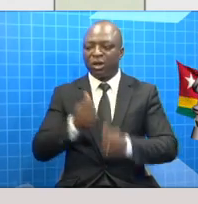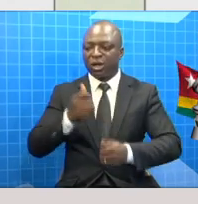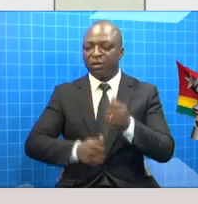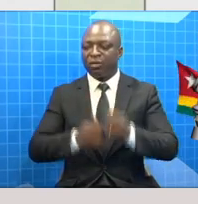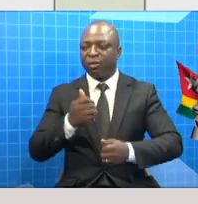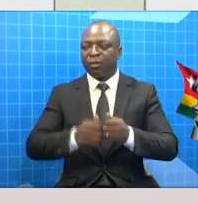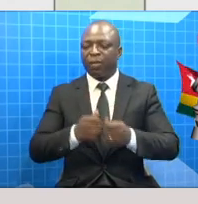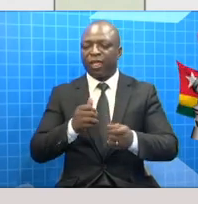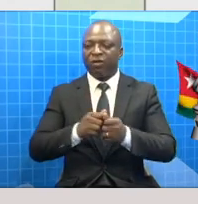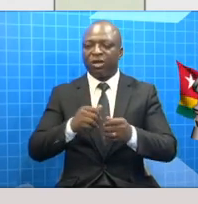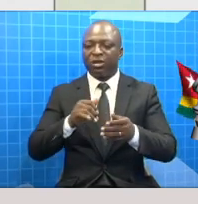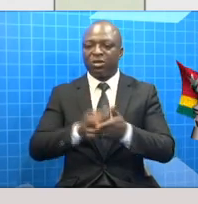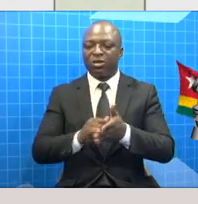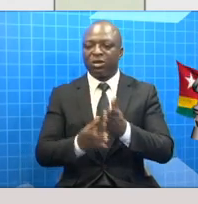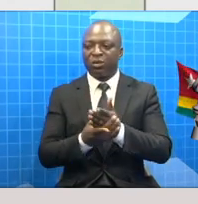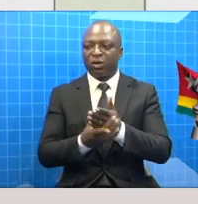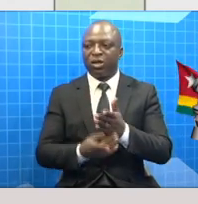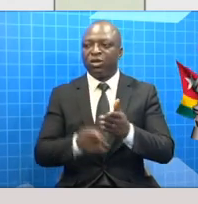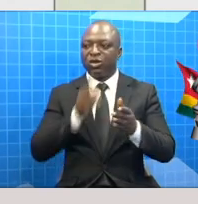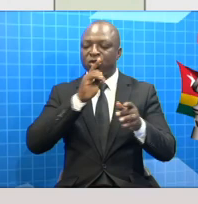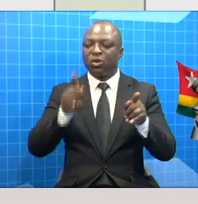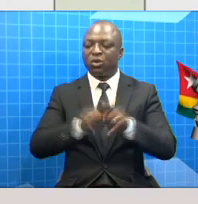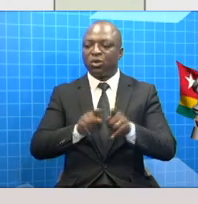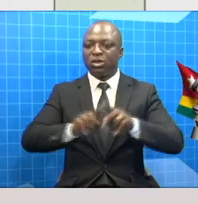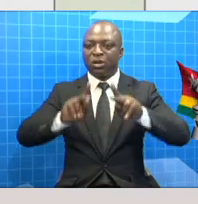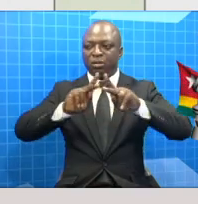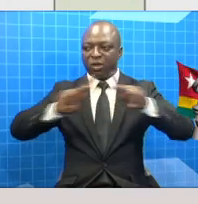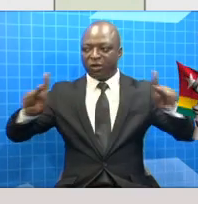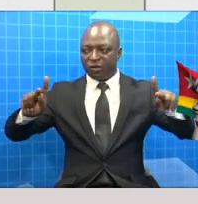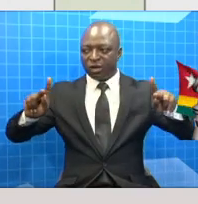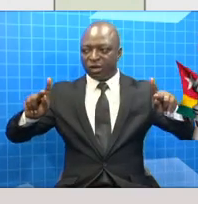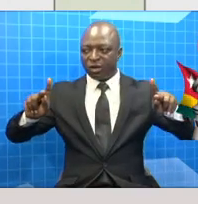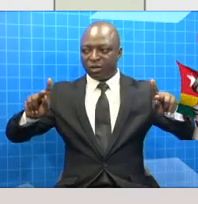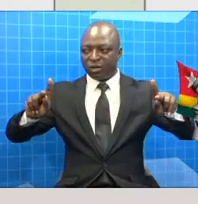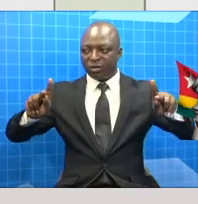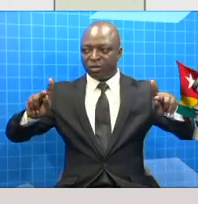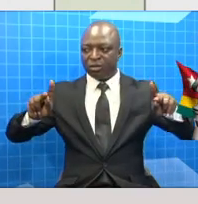de tomates sont également plafonnés.